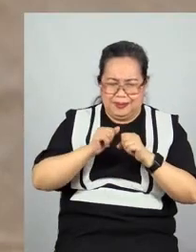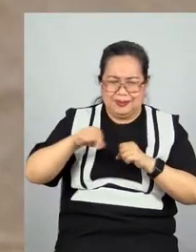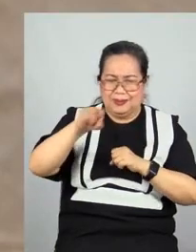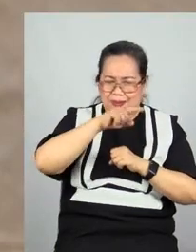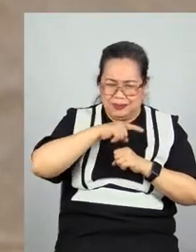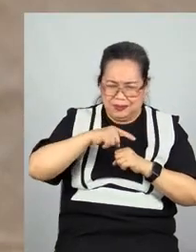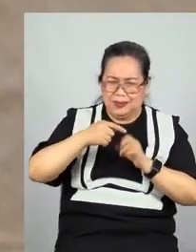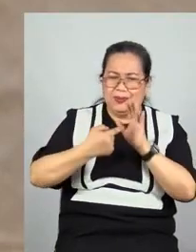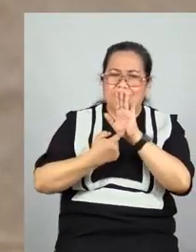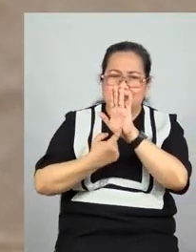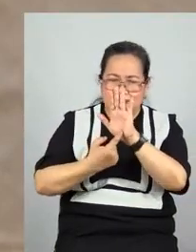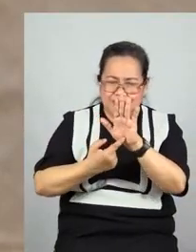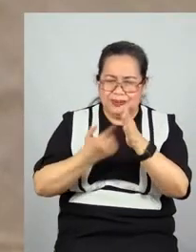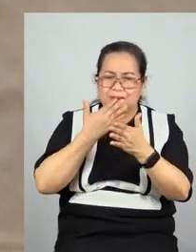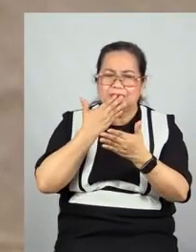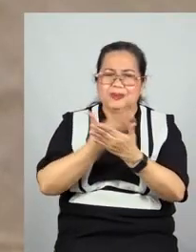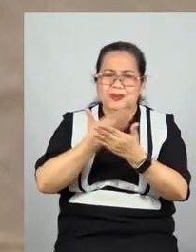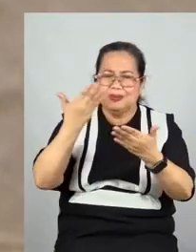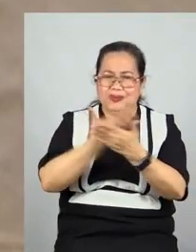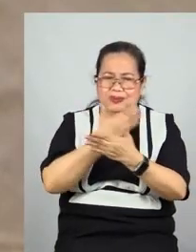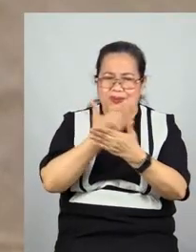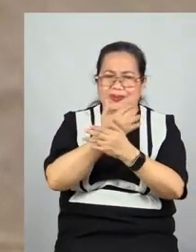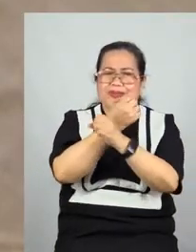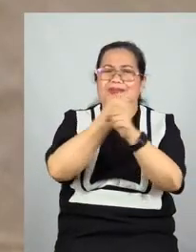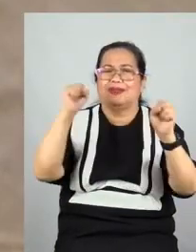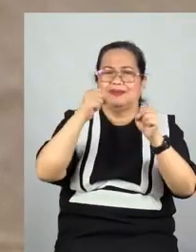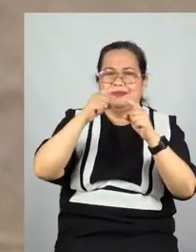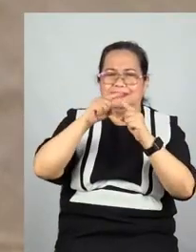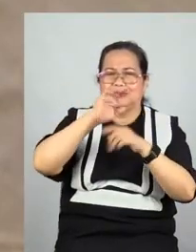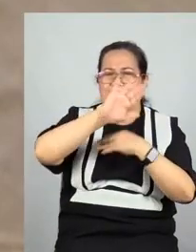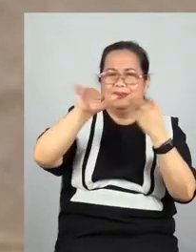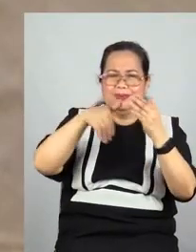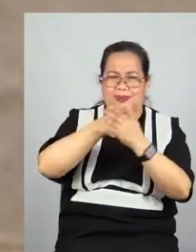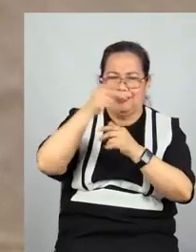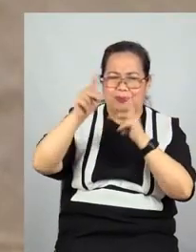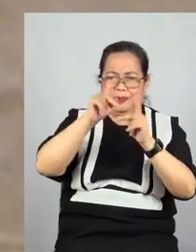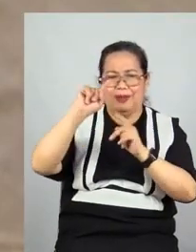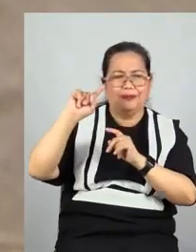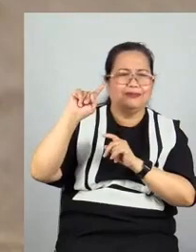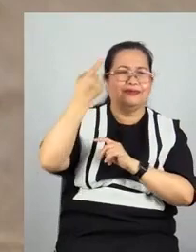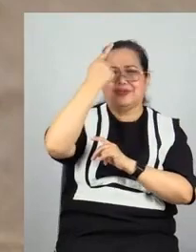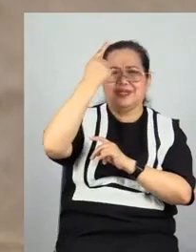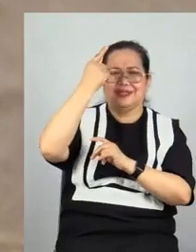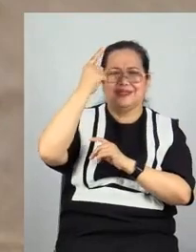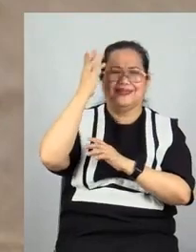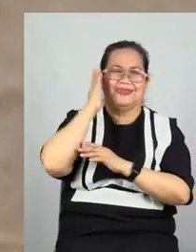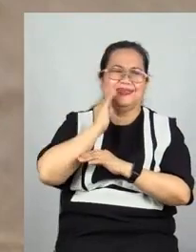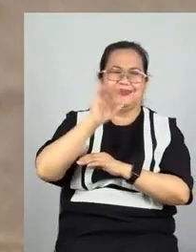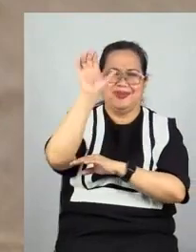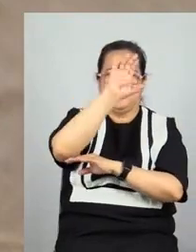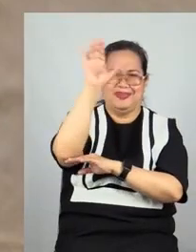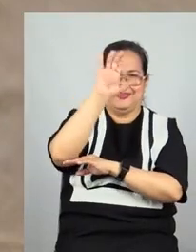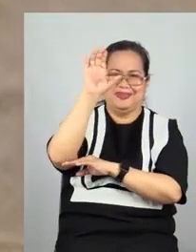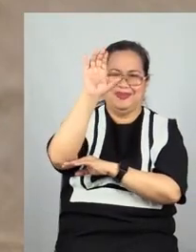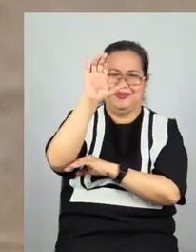mahatid ang napakagandang balita ng kaligtasan ng unang Kapaskuhan.